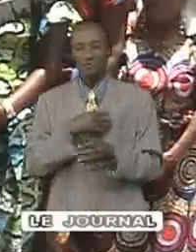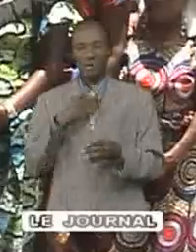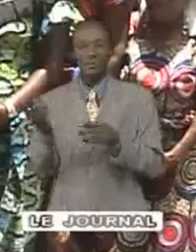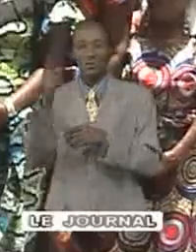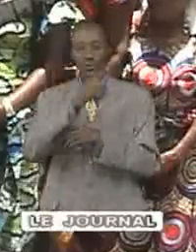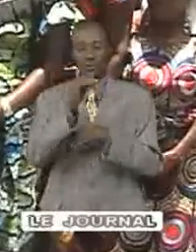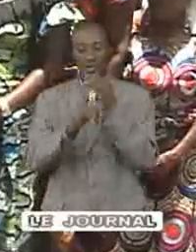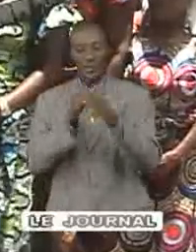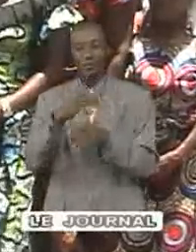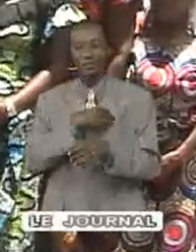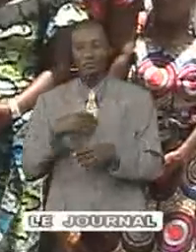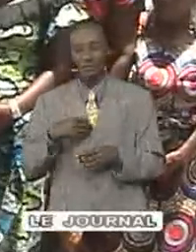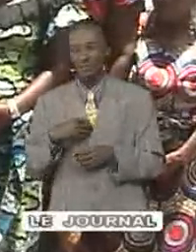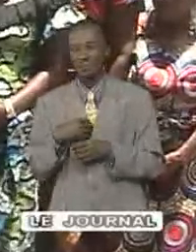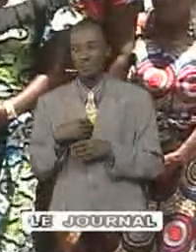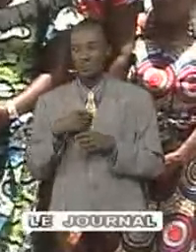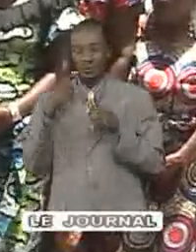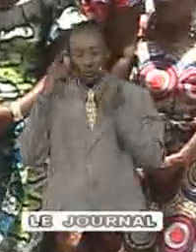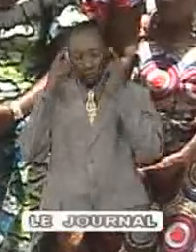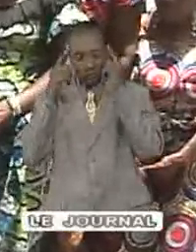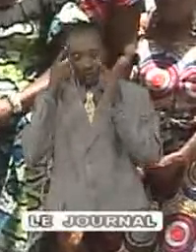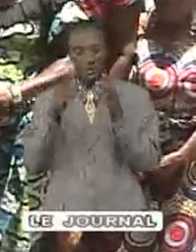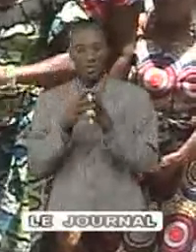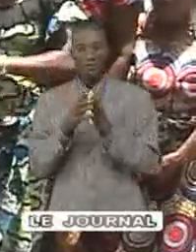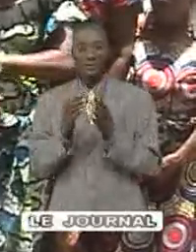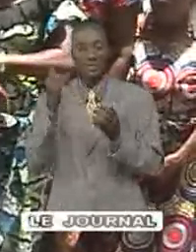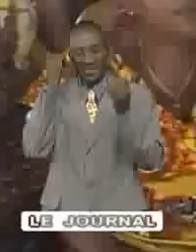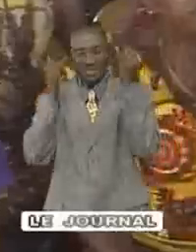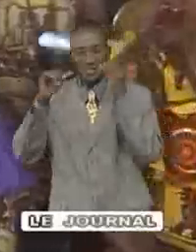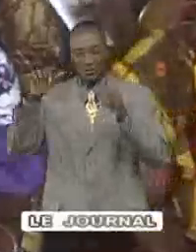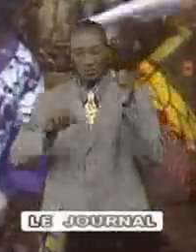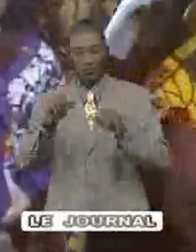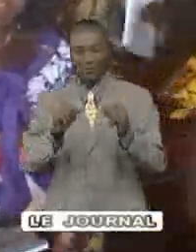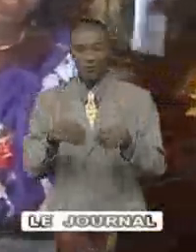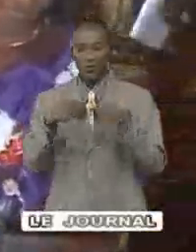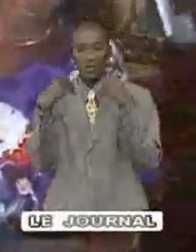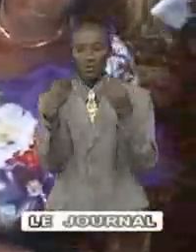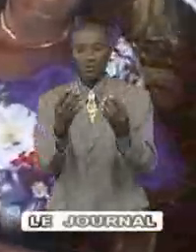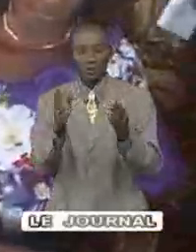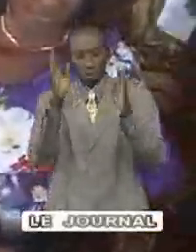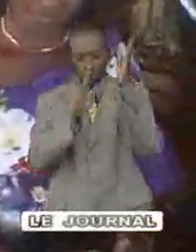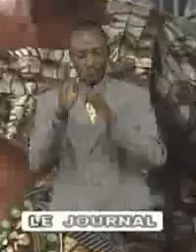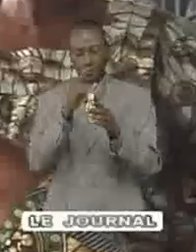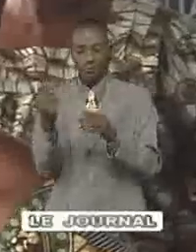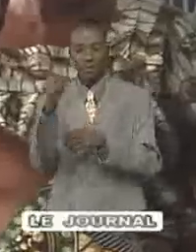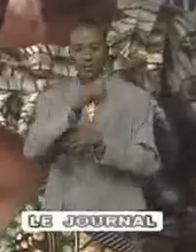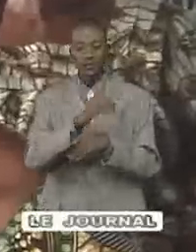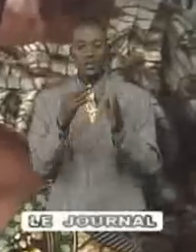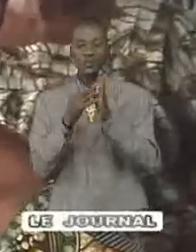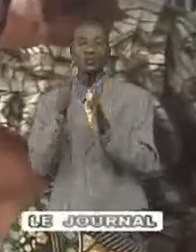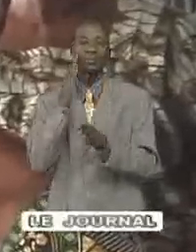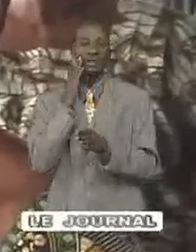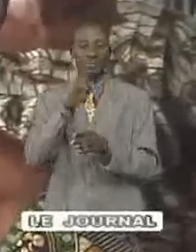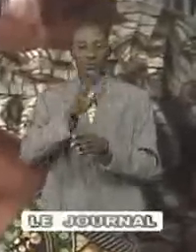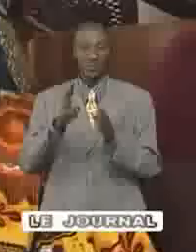effet, préoccupée par les propos désobligeants qui entraînent un climat malsain autour de la célébration du 8 mars 2013, les